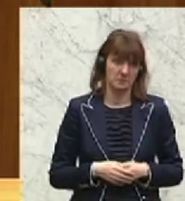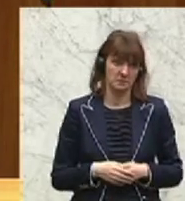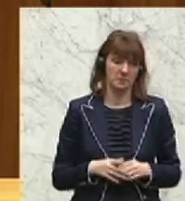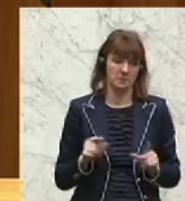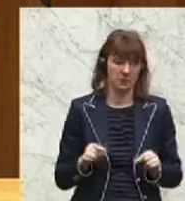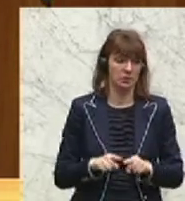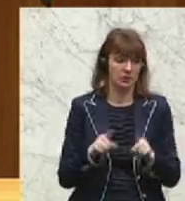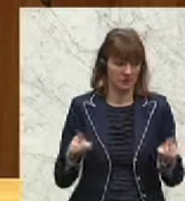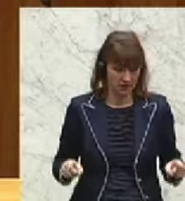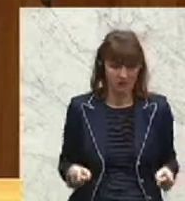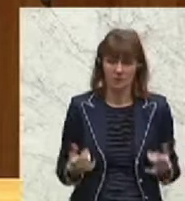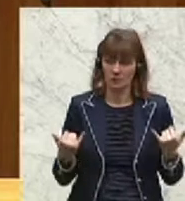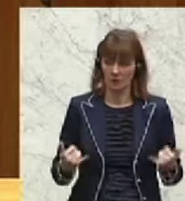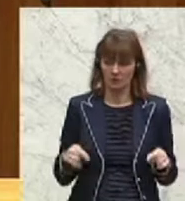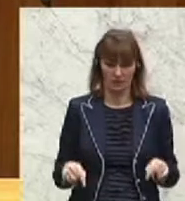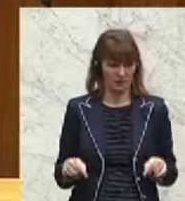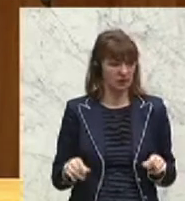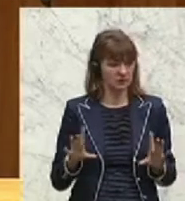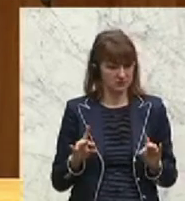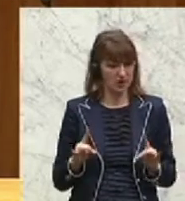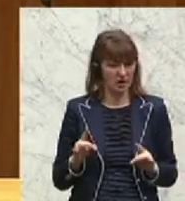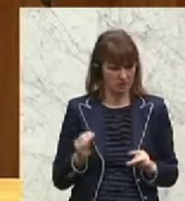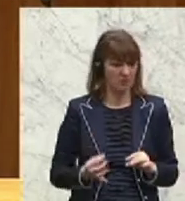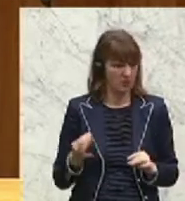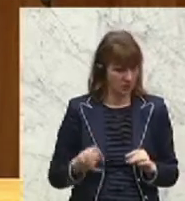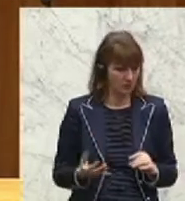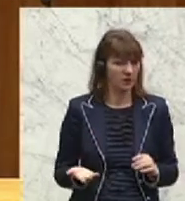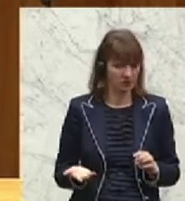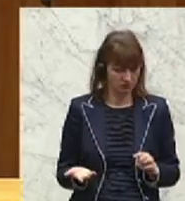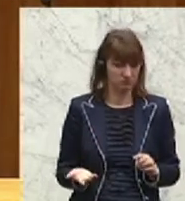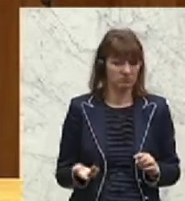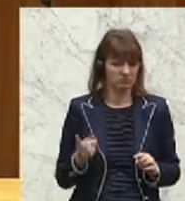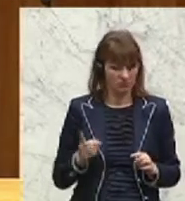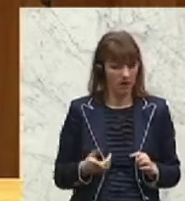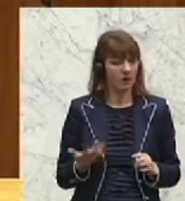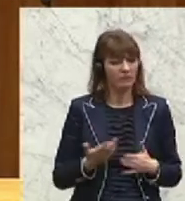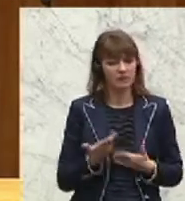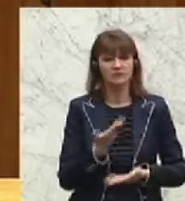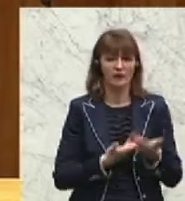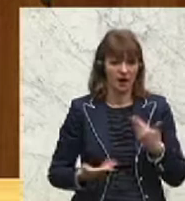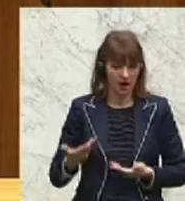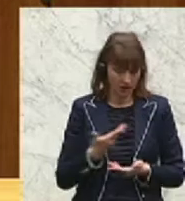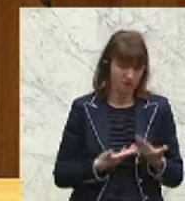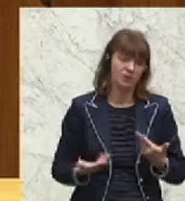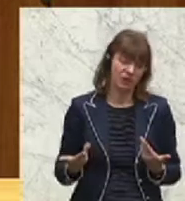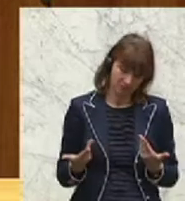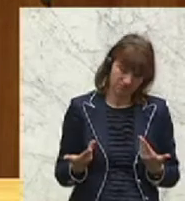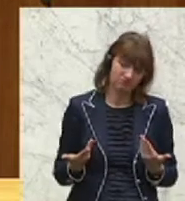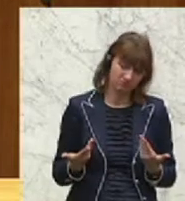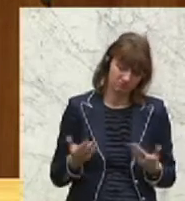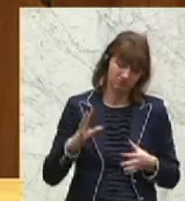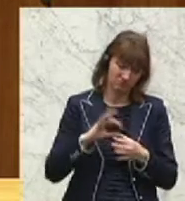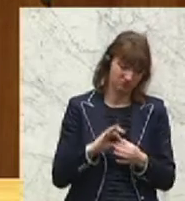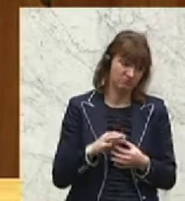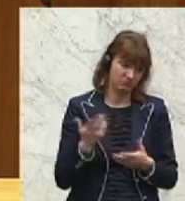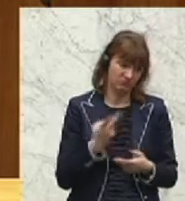das müssen Sie nicht nur heute und hier in den folgenden 10 Minuten, sondern auch in den hoffentlich ausgiebigen Verhandlungen, wo wir natürlich und vermutlich